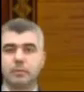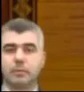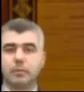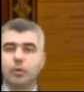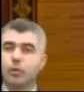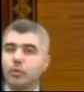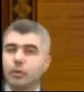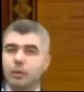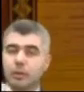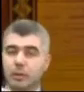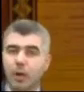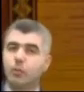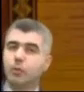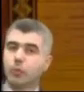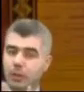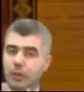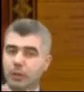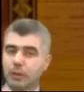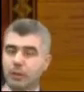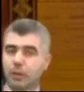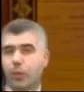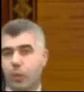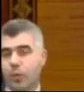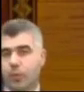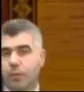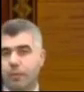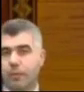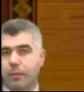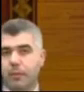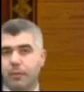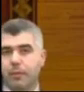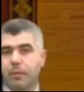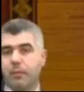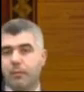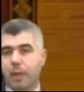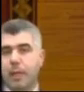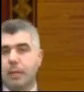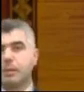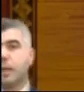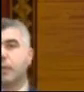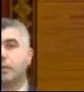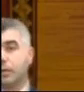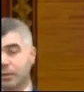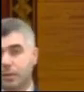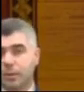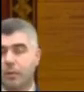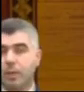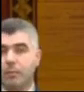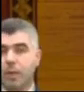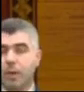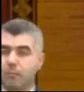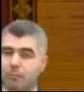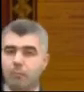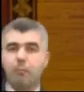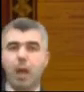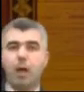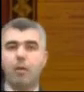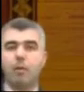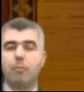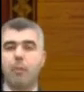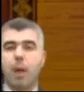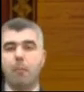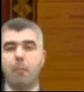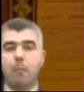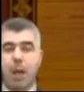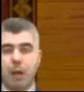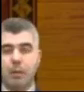مواجهة هذه التحديات. هذه فرصة وواجب استراتيجي أن نقوم بالبناء